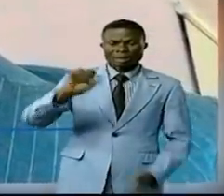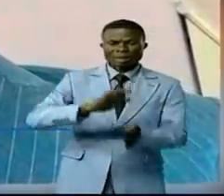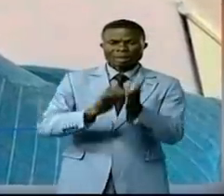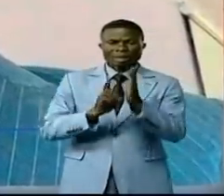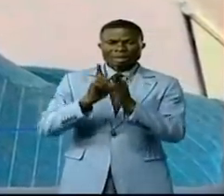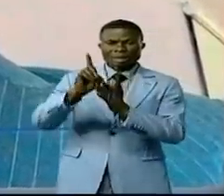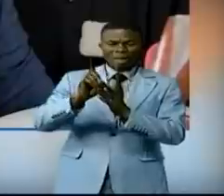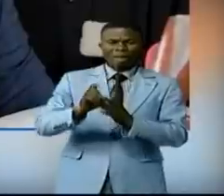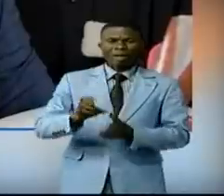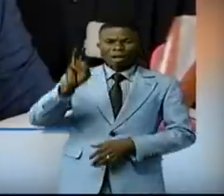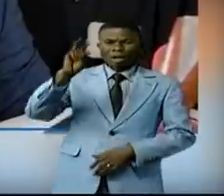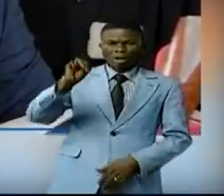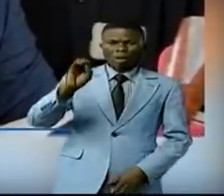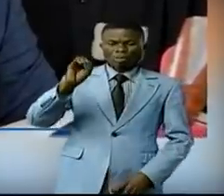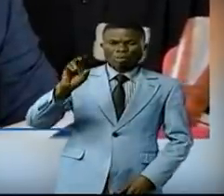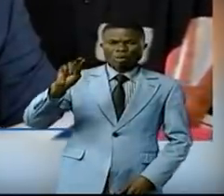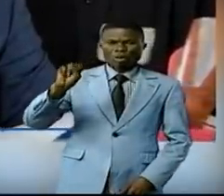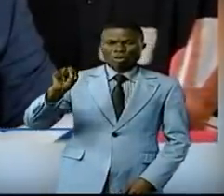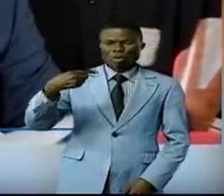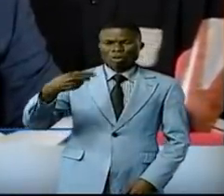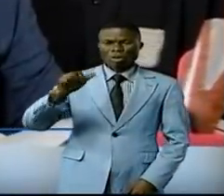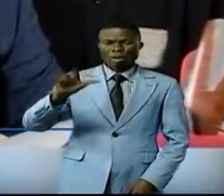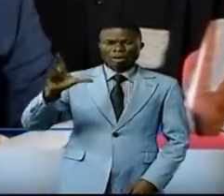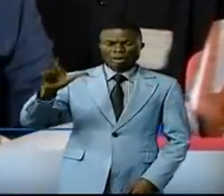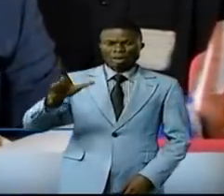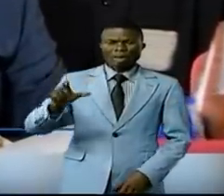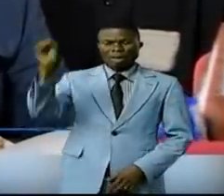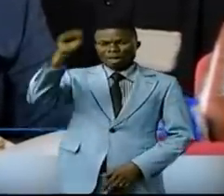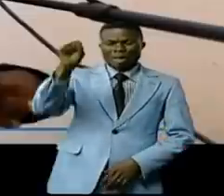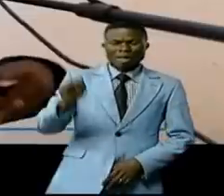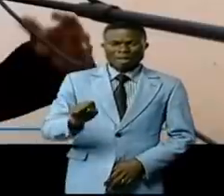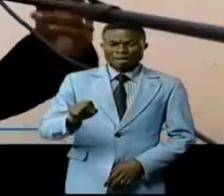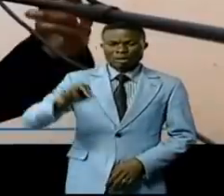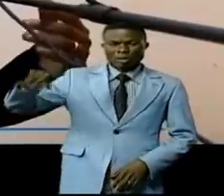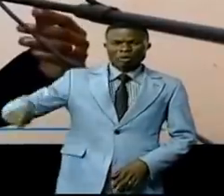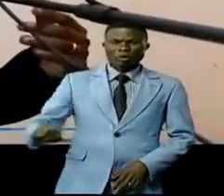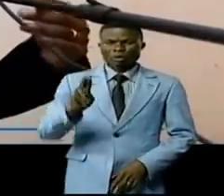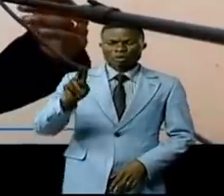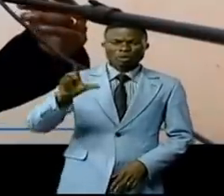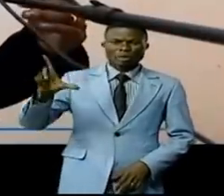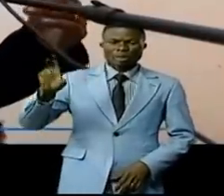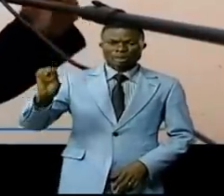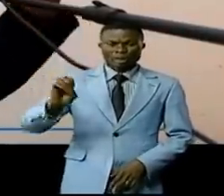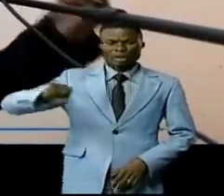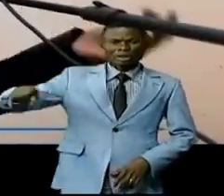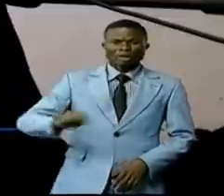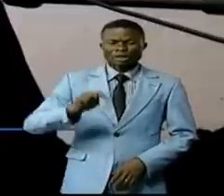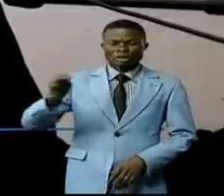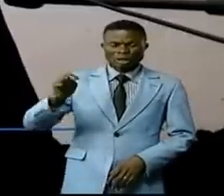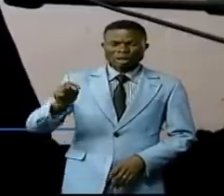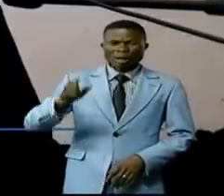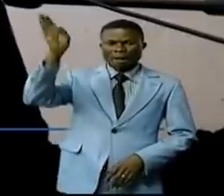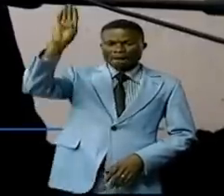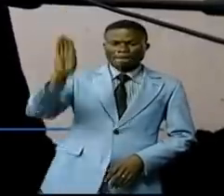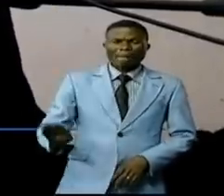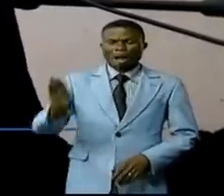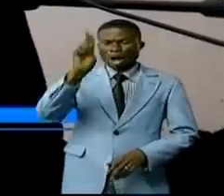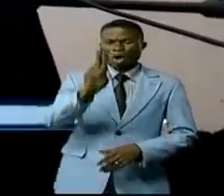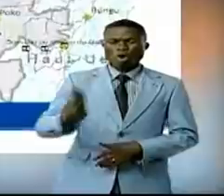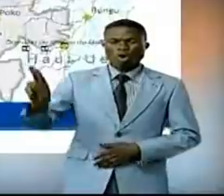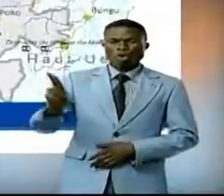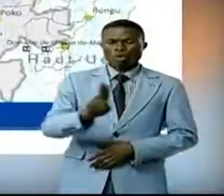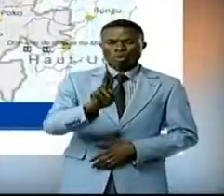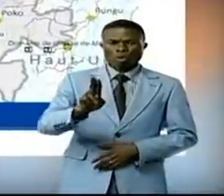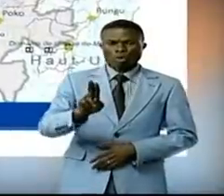de la Mongala. Et dans les Sankourou, c'est Jules Lodi et Mongo. Jean-Robert Nzanga dans les Bazouélé. Une nouvelle